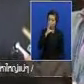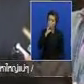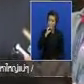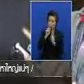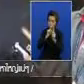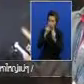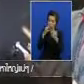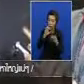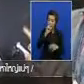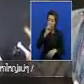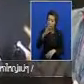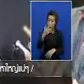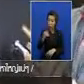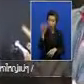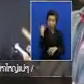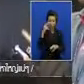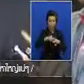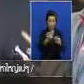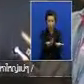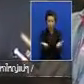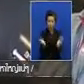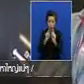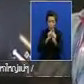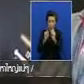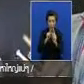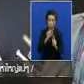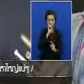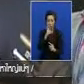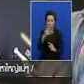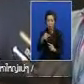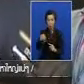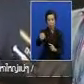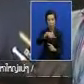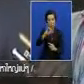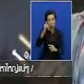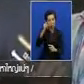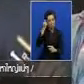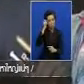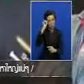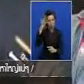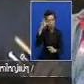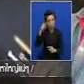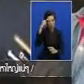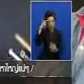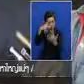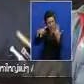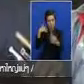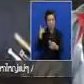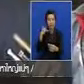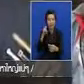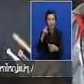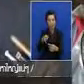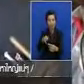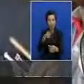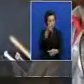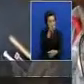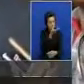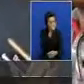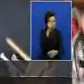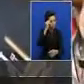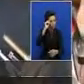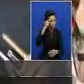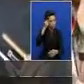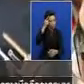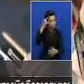าจจะไม่เข้าใจคนที่ร่วมคุยกับผมเนี่ยไม่เข้าใจการพูดของผมอย่างเช่นไปพาดหัวข่าวว่